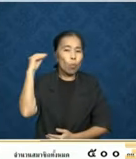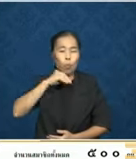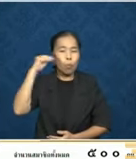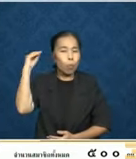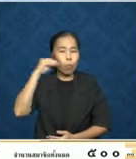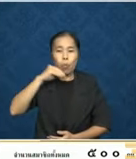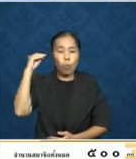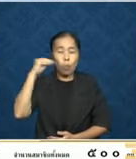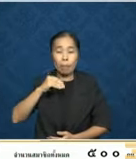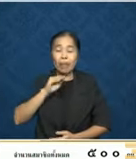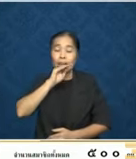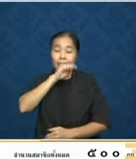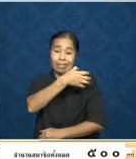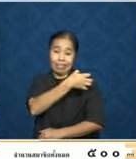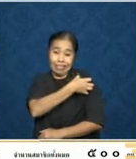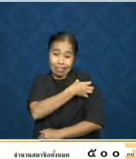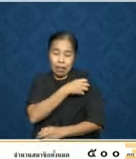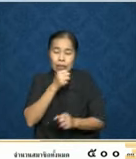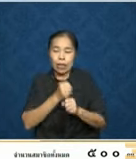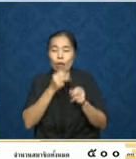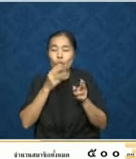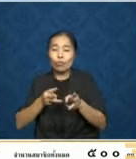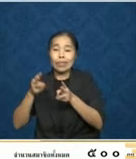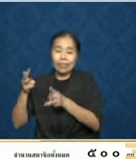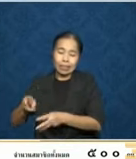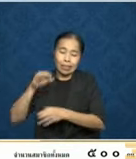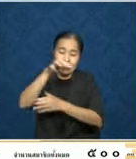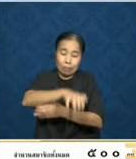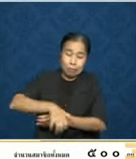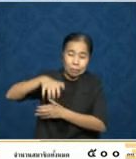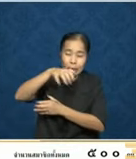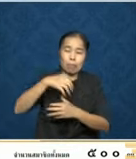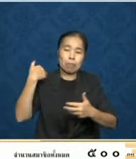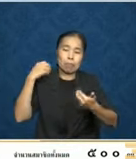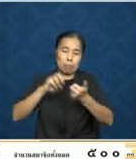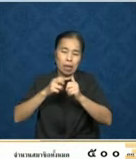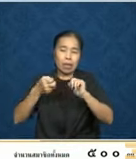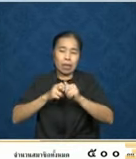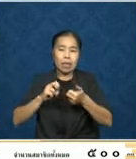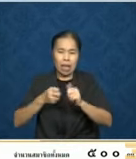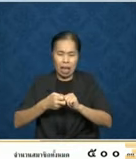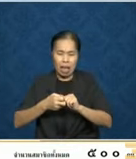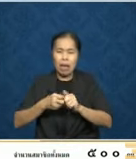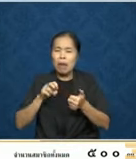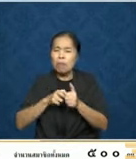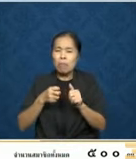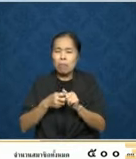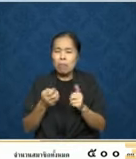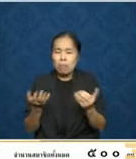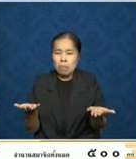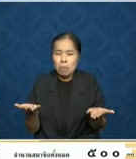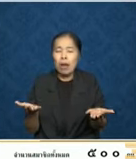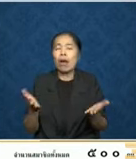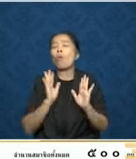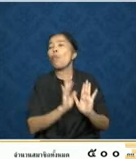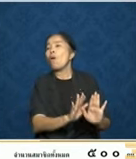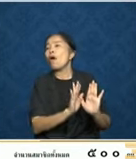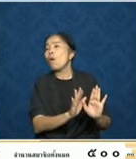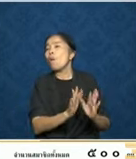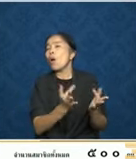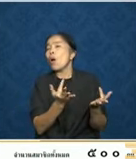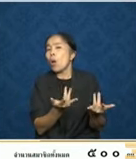ฝังกลบให้ถูกวิธีการจัดการเนี่ยบางครั้งมีปัญหาแล้วมีปัญหาทำไงครับก็ต้องกองขยะไว้เพราะว่